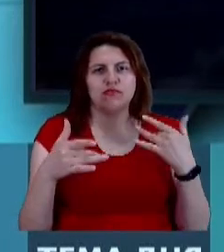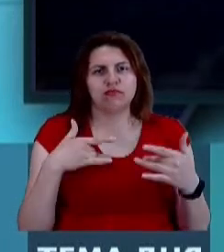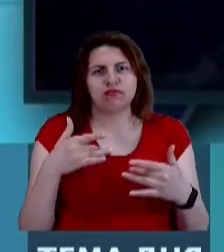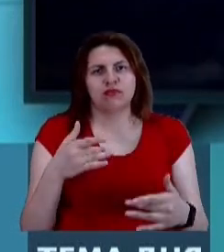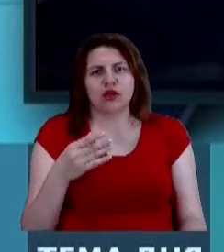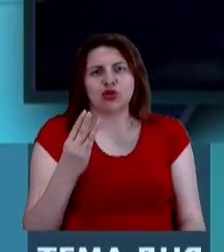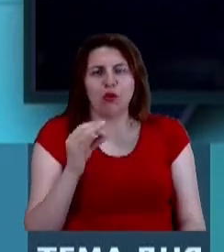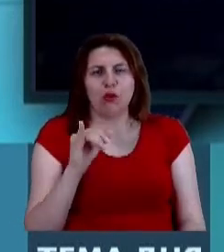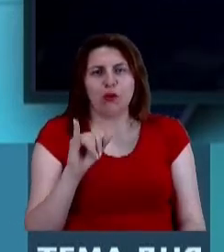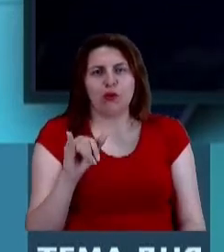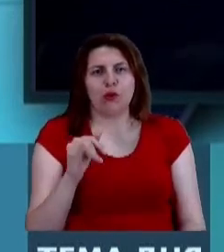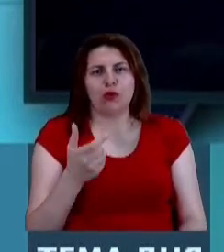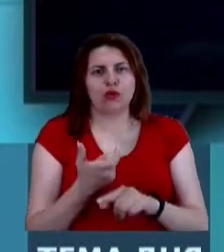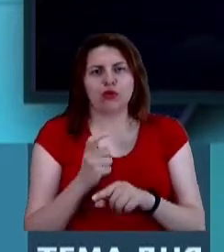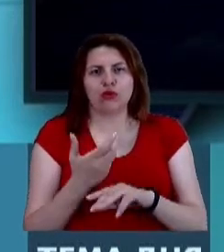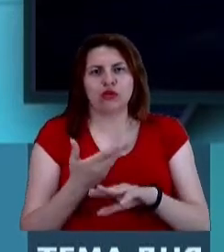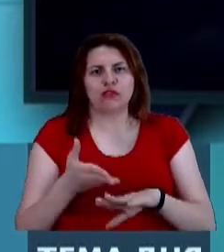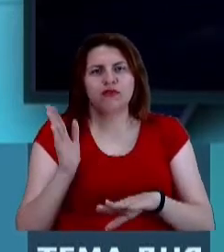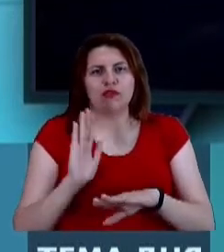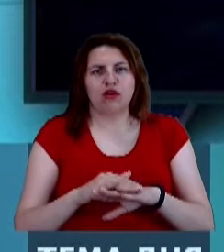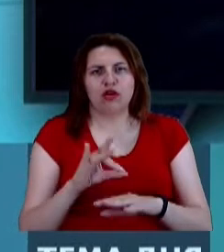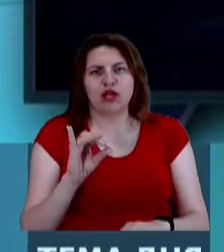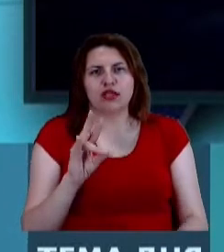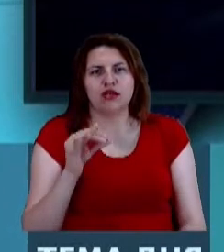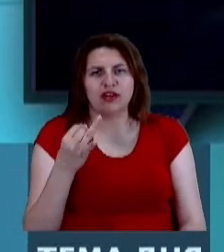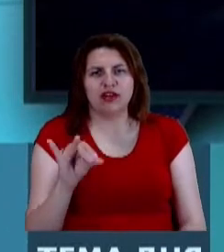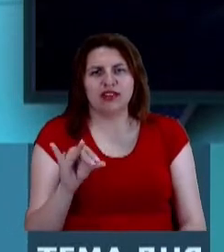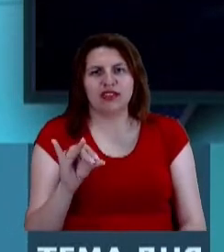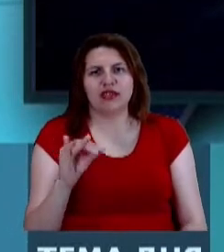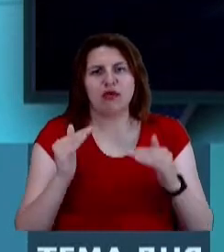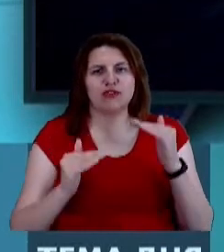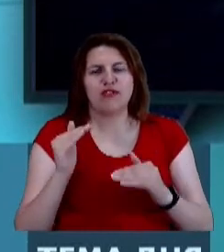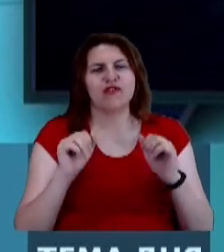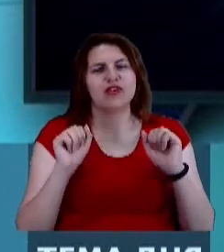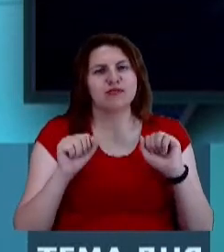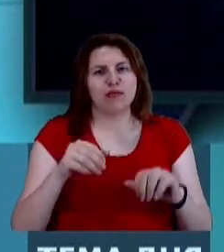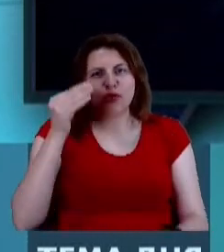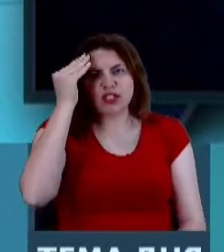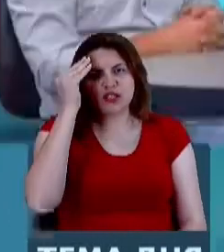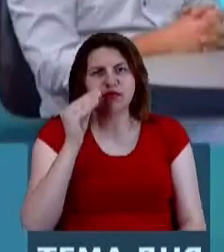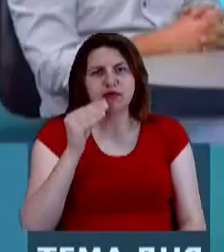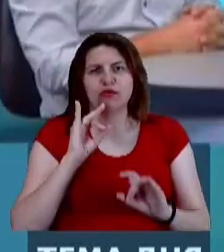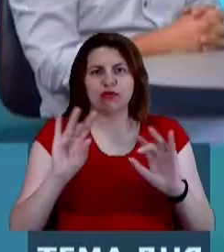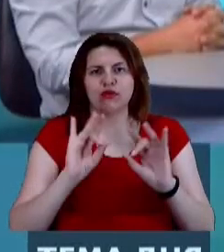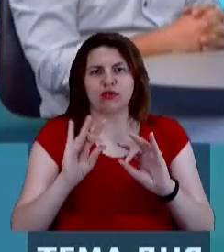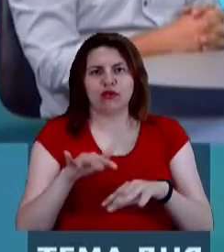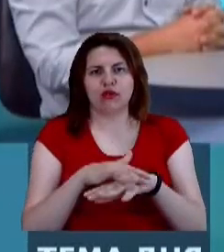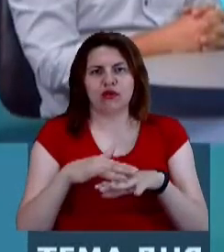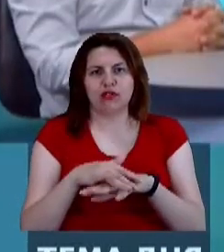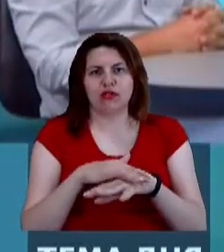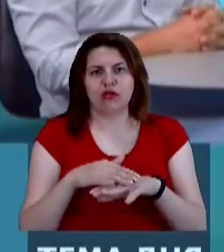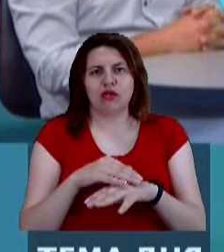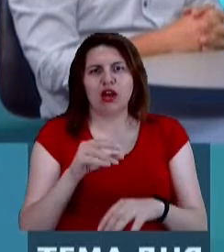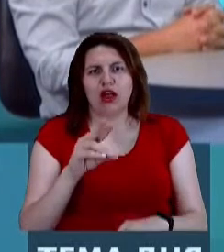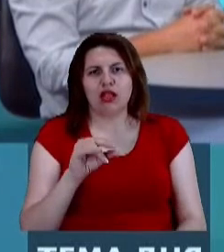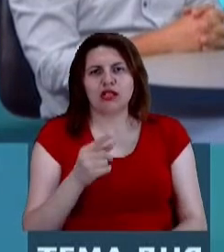дуже важко в раціональний, якийсь збалансований спосіб доносити до аудиторії свої меседжі. Але ж це і гроші в той же час,